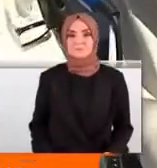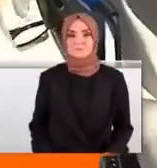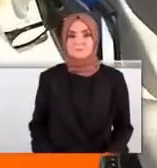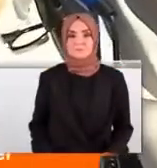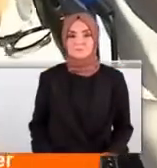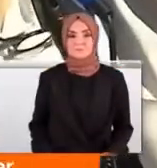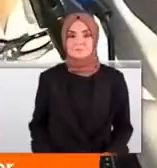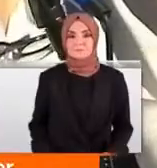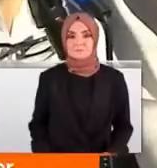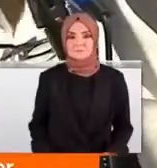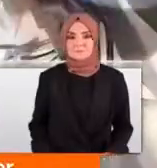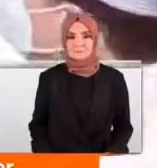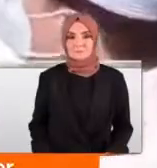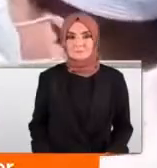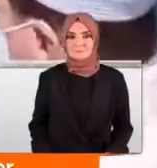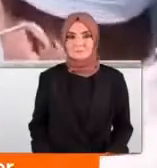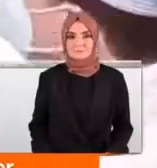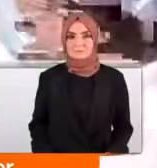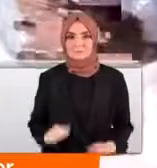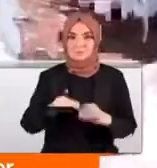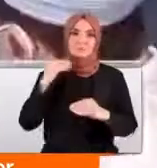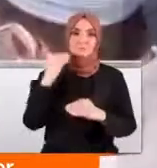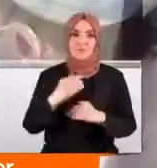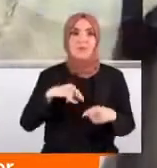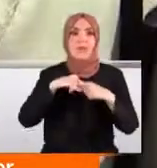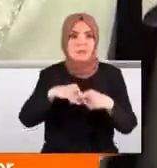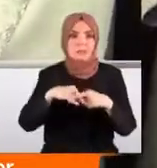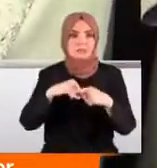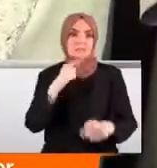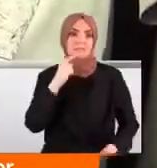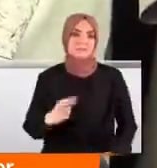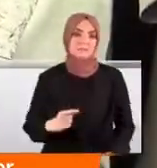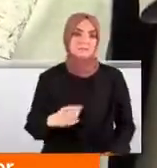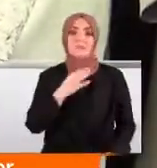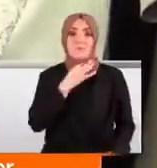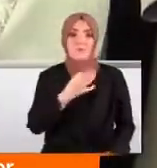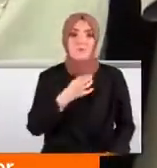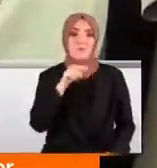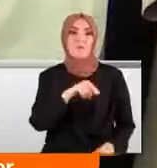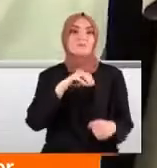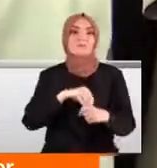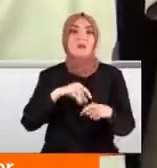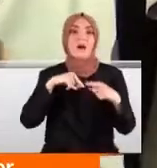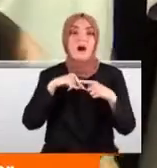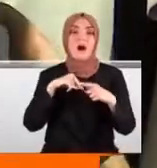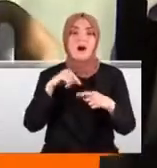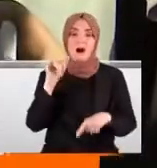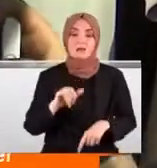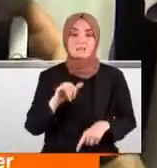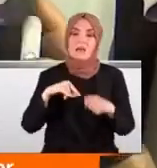Esselamu aleyküm ve rahmetullah. Ardından helallik istendi. Lütfen kendisine haklarınızı helal